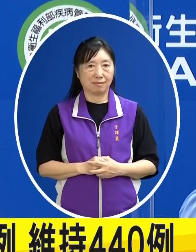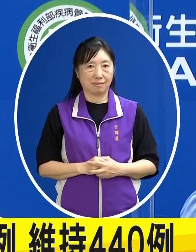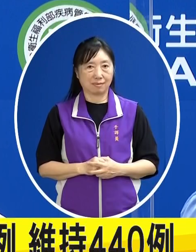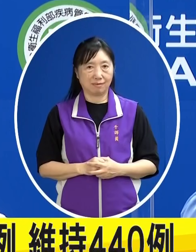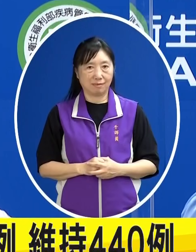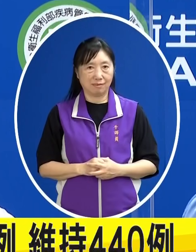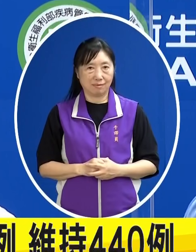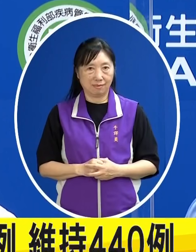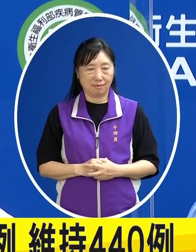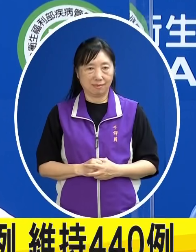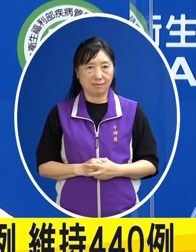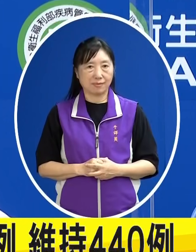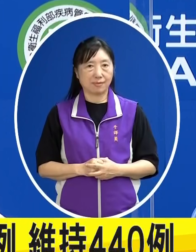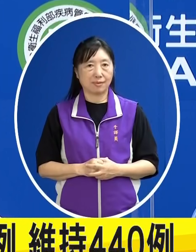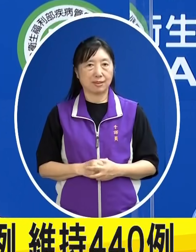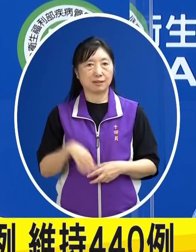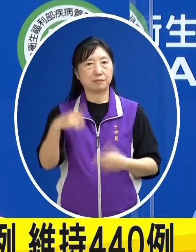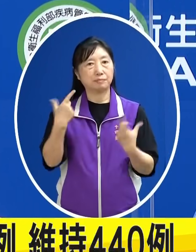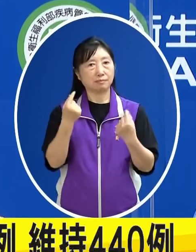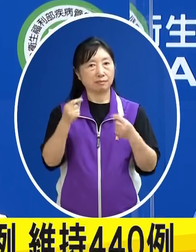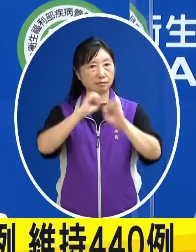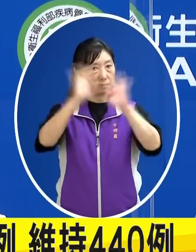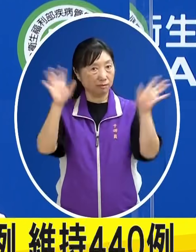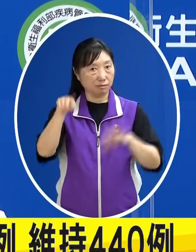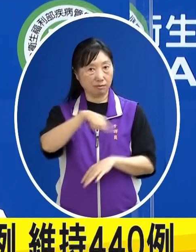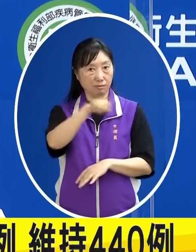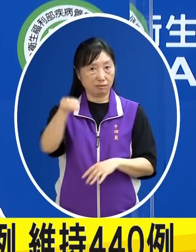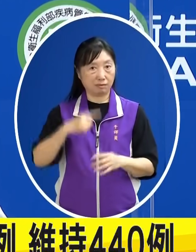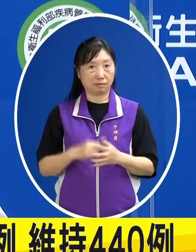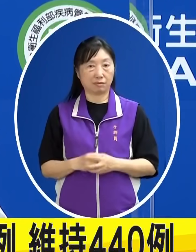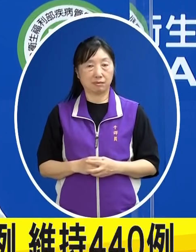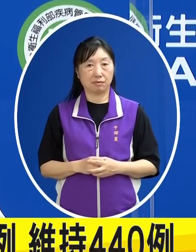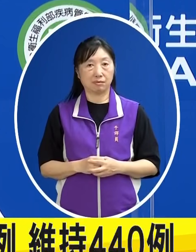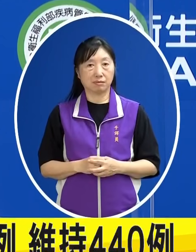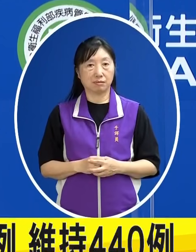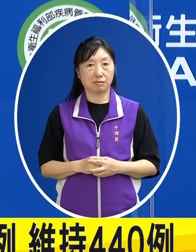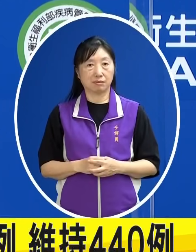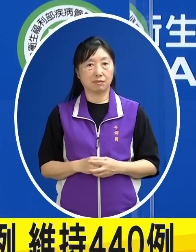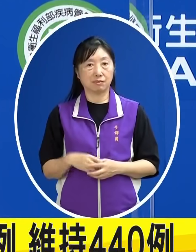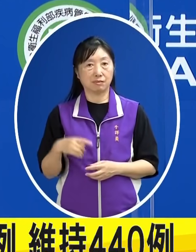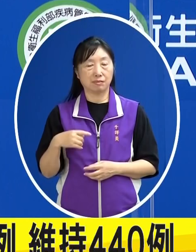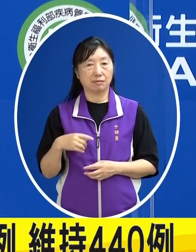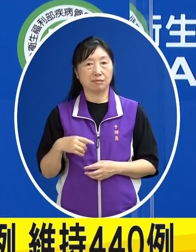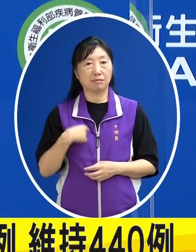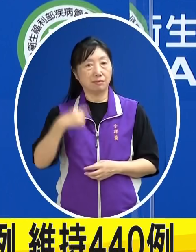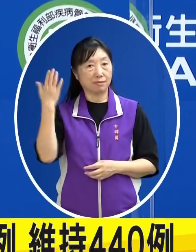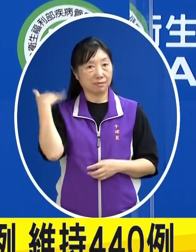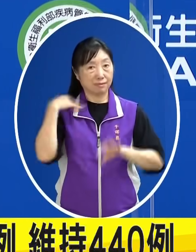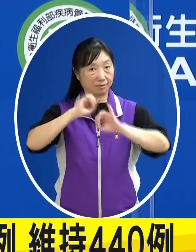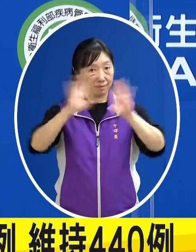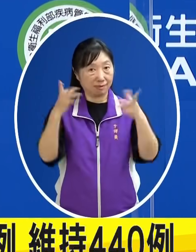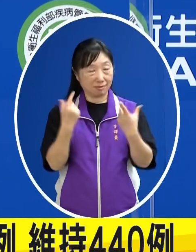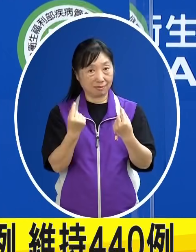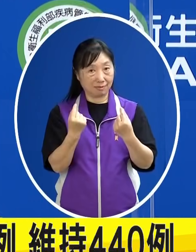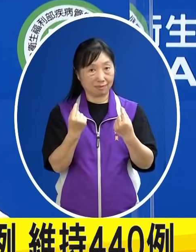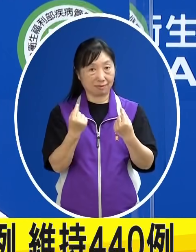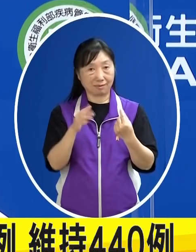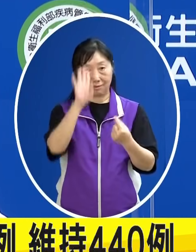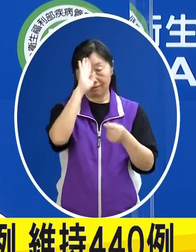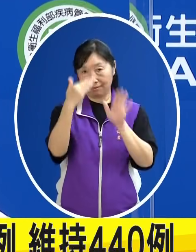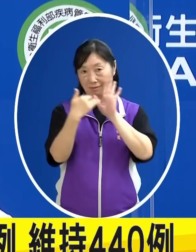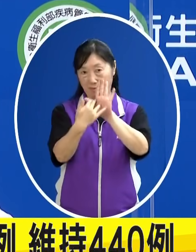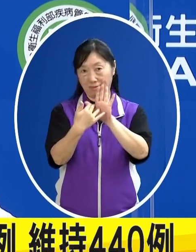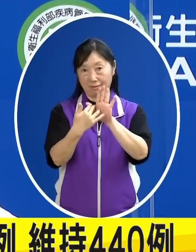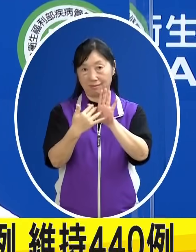那我们还是要，同时还是要呼吁哈，整体在从我们开始呼吁这个哈，这是应该是防疫